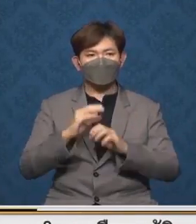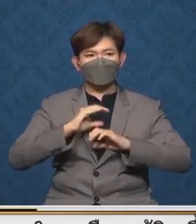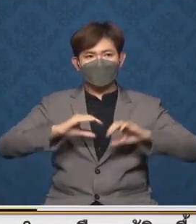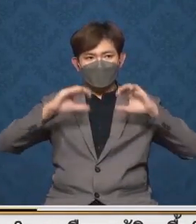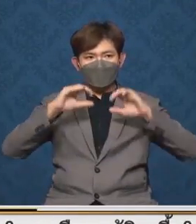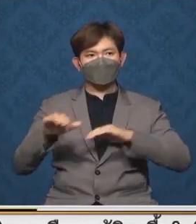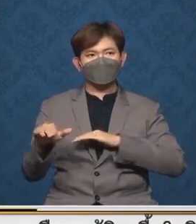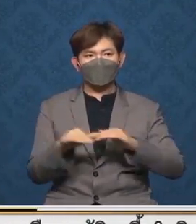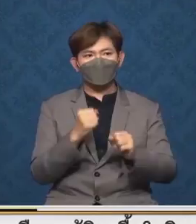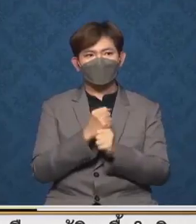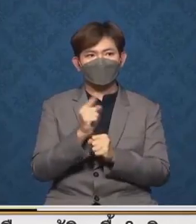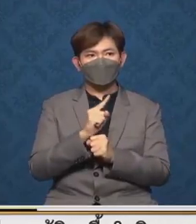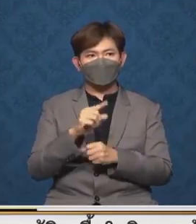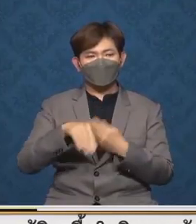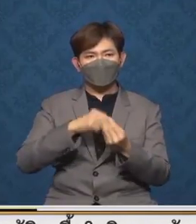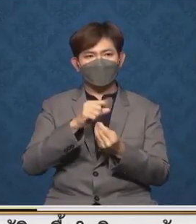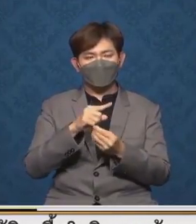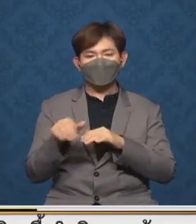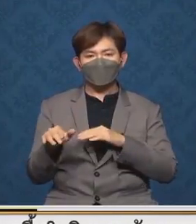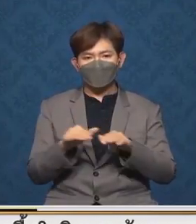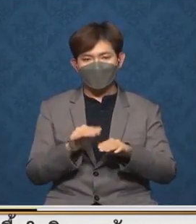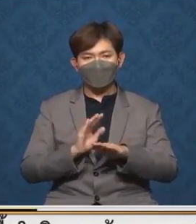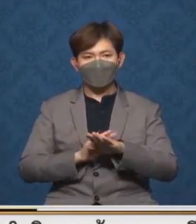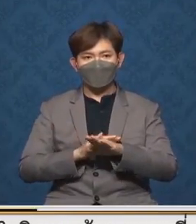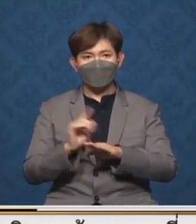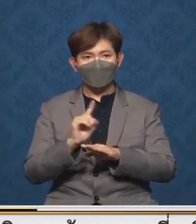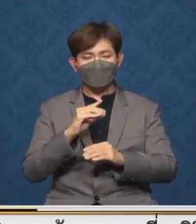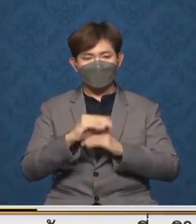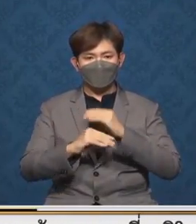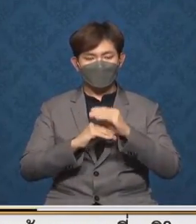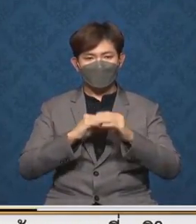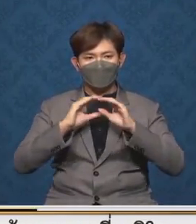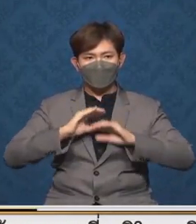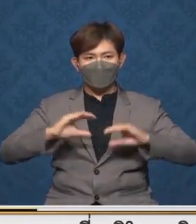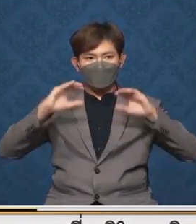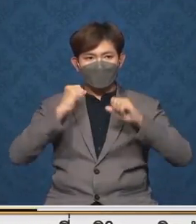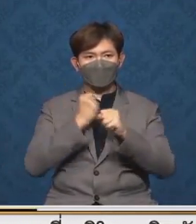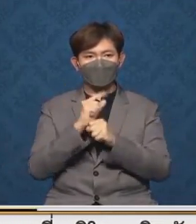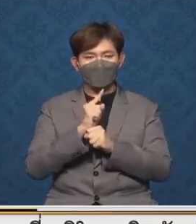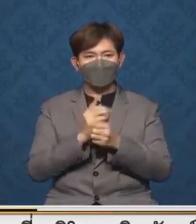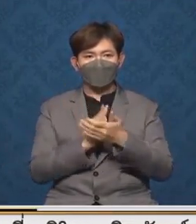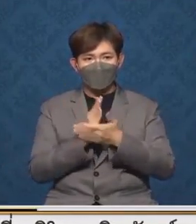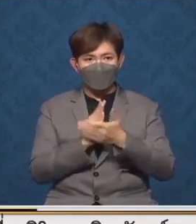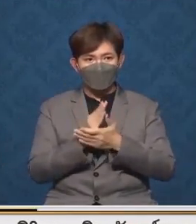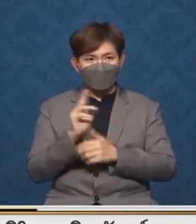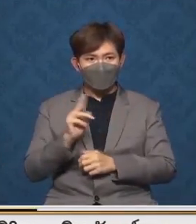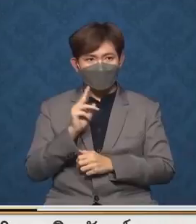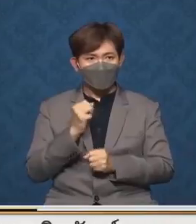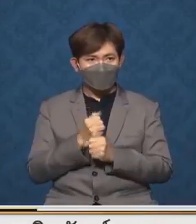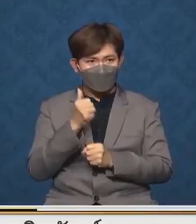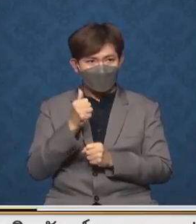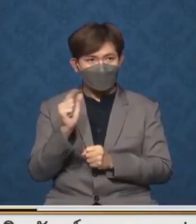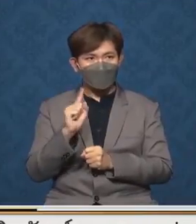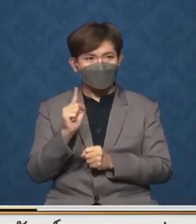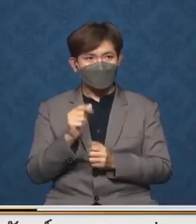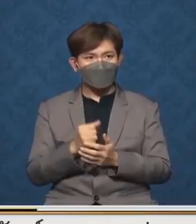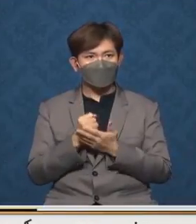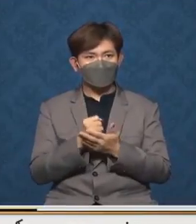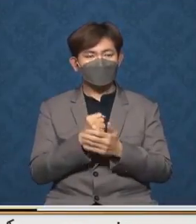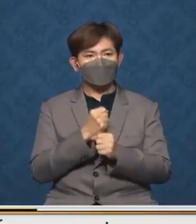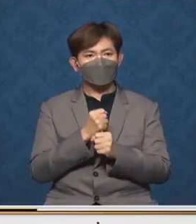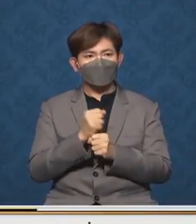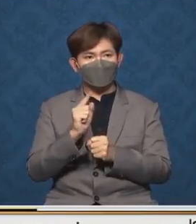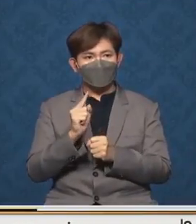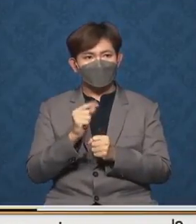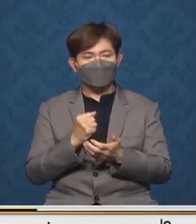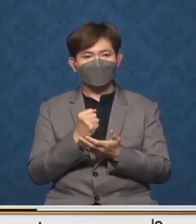ได้เตรียมการกระตุ้นเศรษฐกิจไว้อย่างต่อเนื่องในโครงการของรัฐบาลคนละครึ่งยิ่งใช้ยิ่งได้มาตรการรักษาการจ้างงานเ